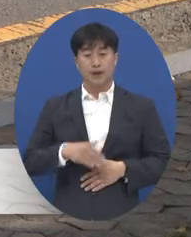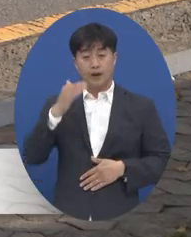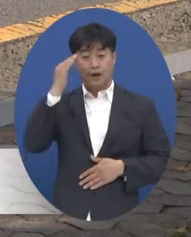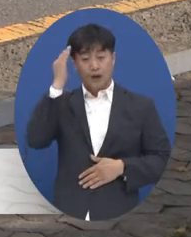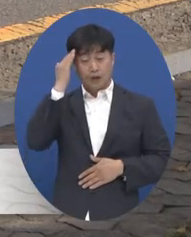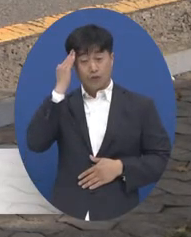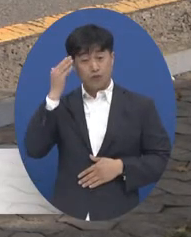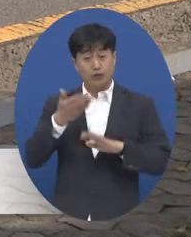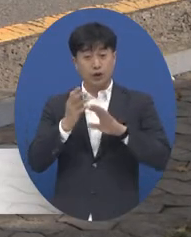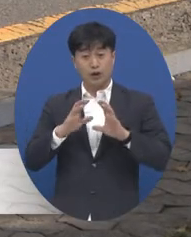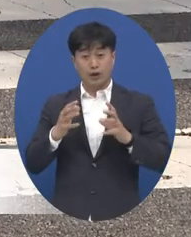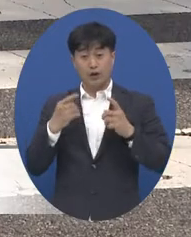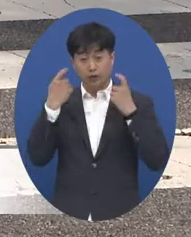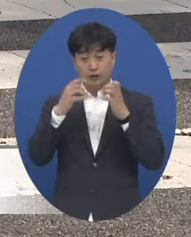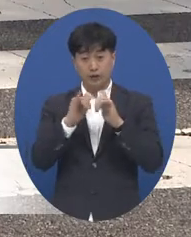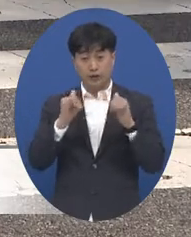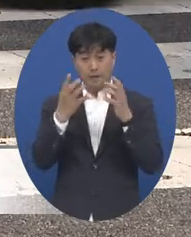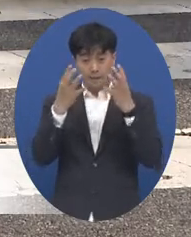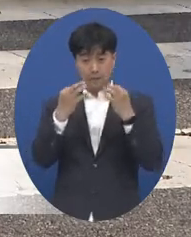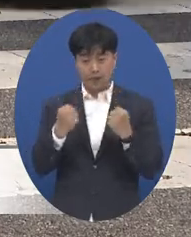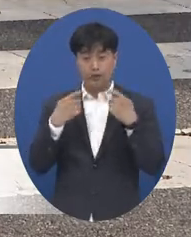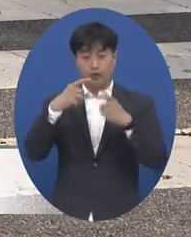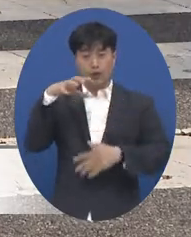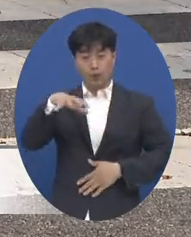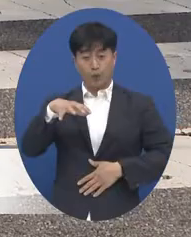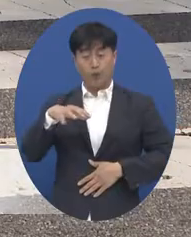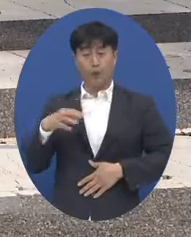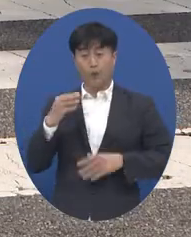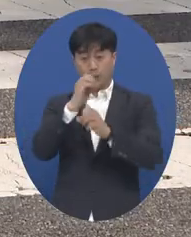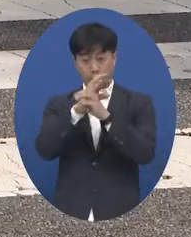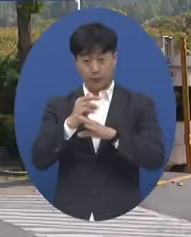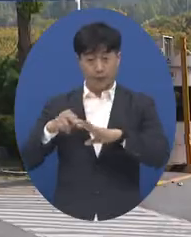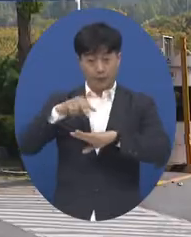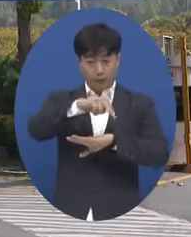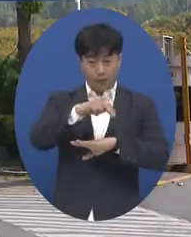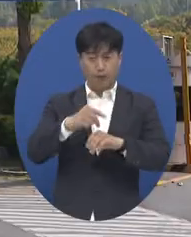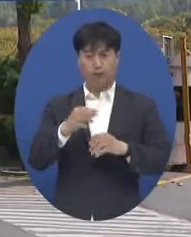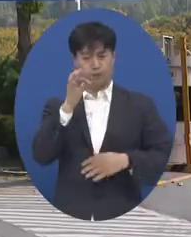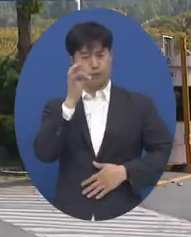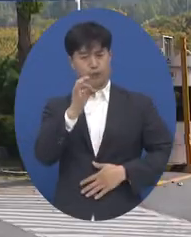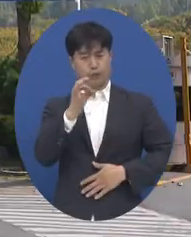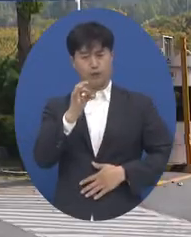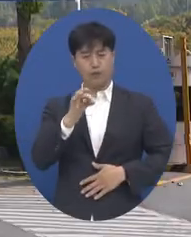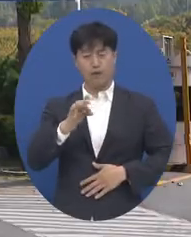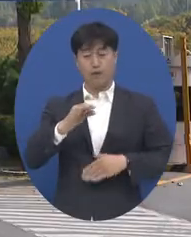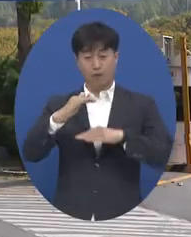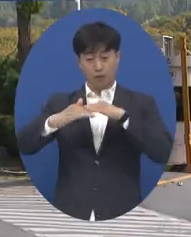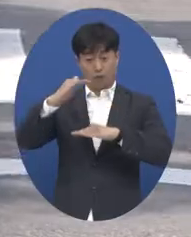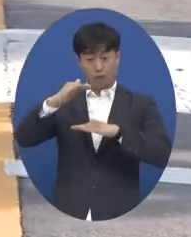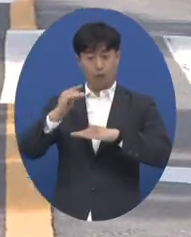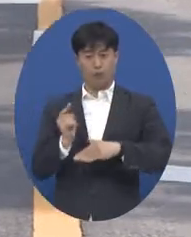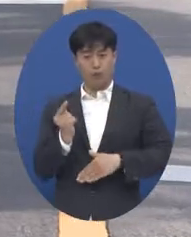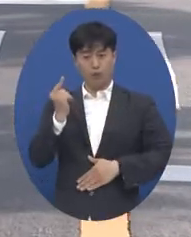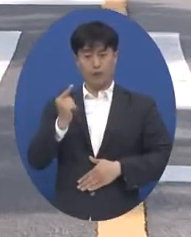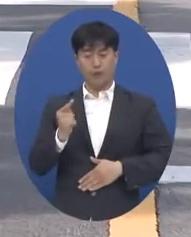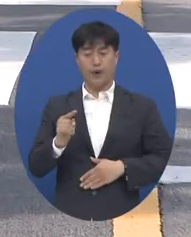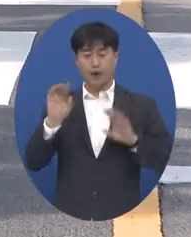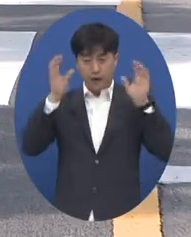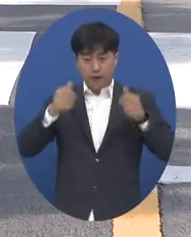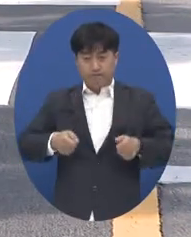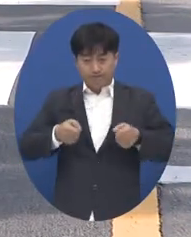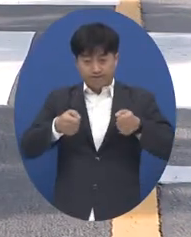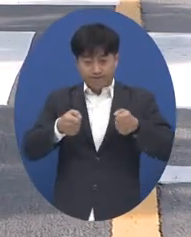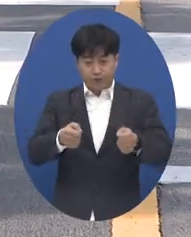국내외 방문객들이 많이 찾는 관광지 주변에 설치된 횡단보도입니다. 한눈에 보기에도 보도의 턱이 높아 유모차 등 교통